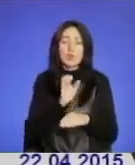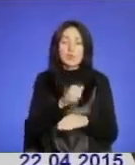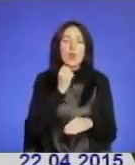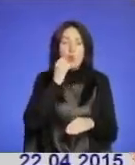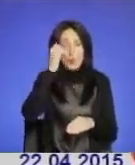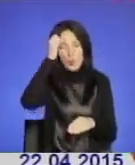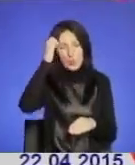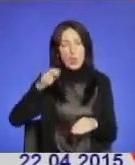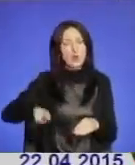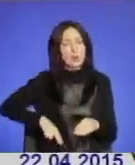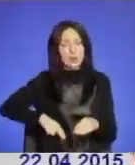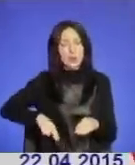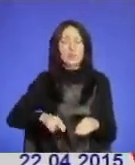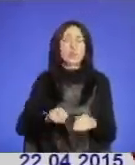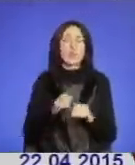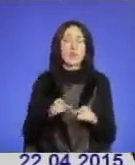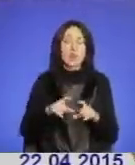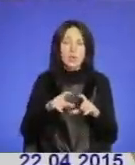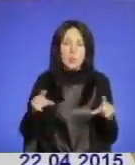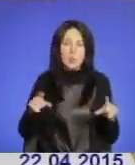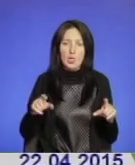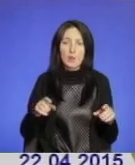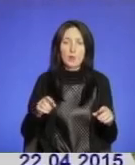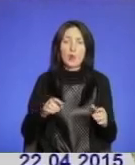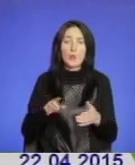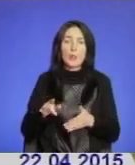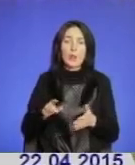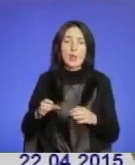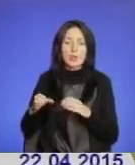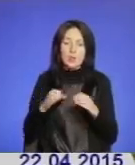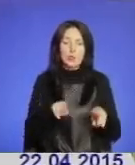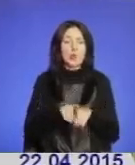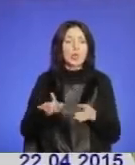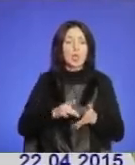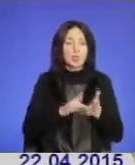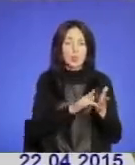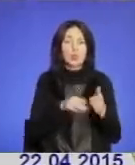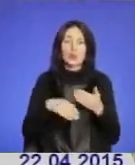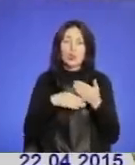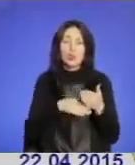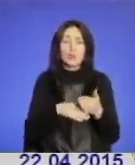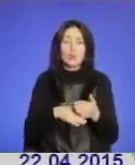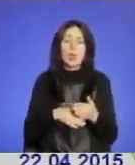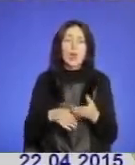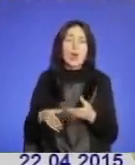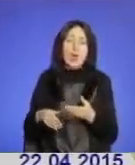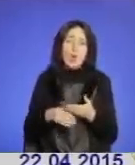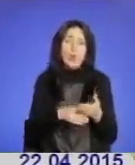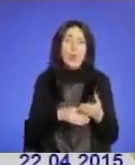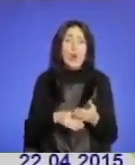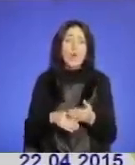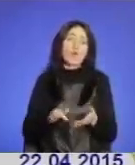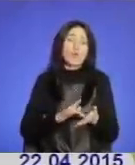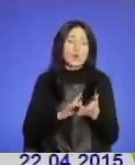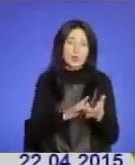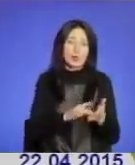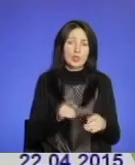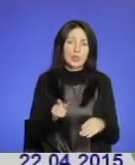по окреслостях, заїжджали в якісь селища. Ну, нарешті ми доїхали сюди, і тепер я знаю, чого ми тут їздили. Бо